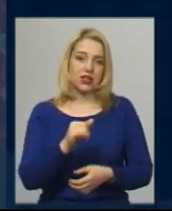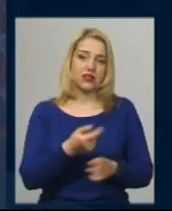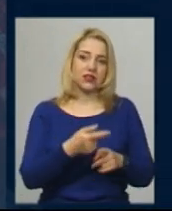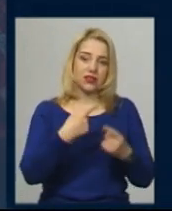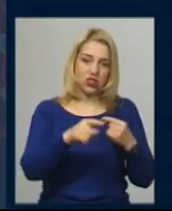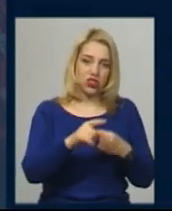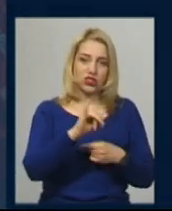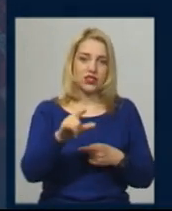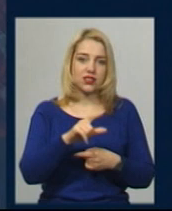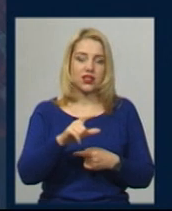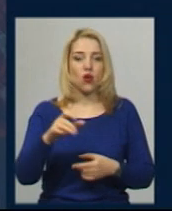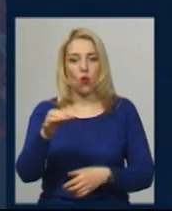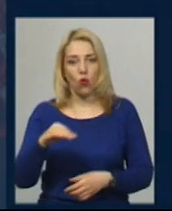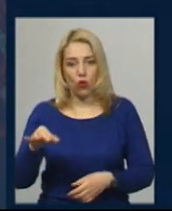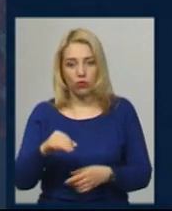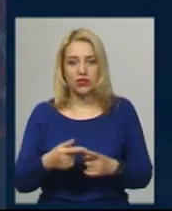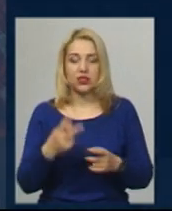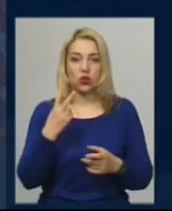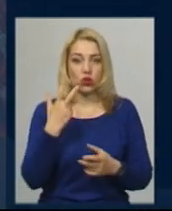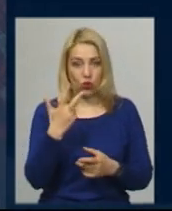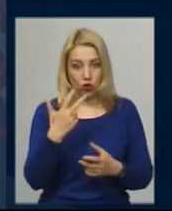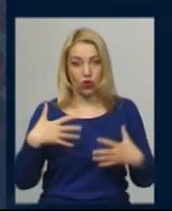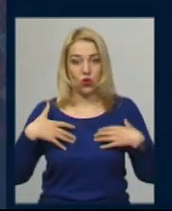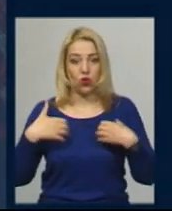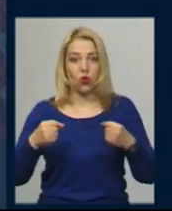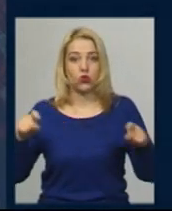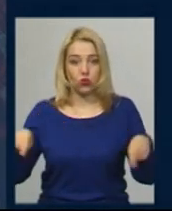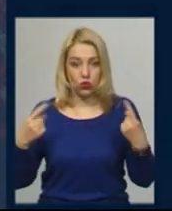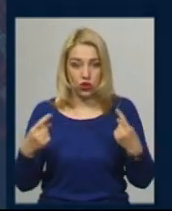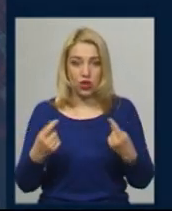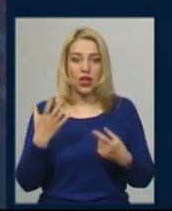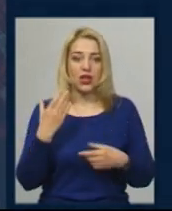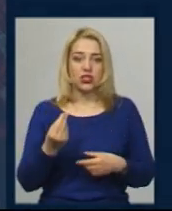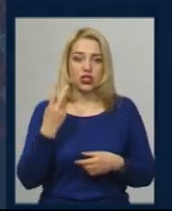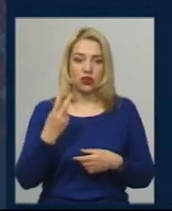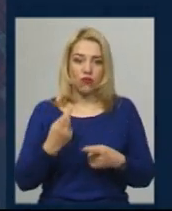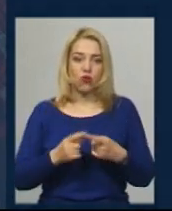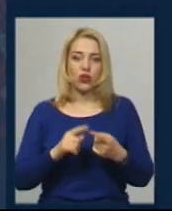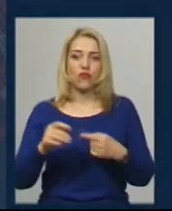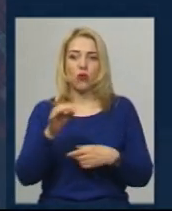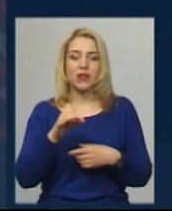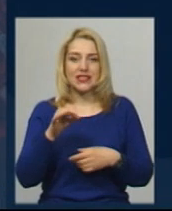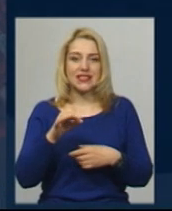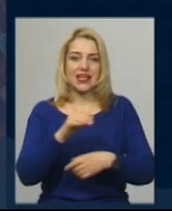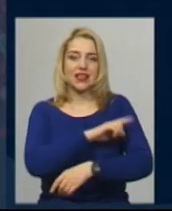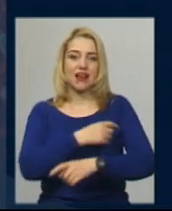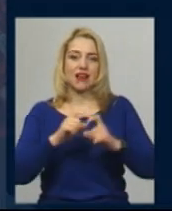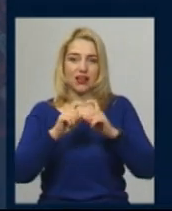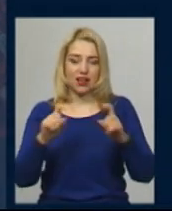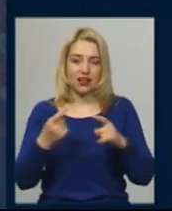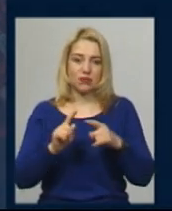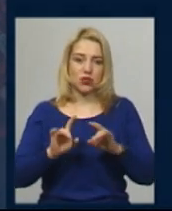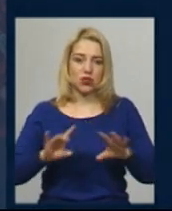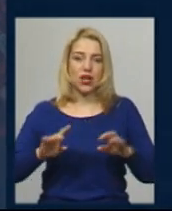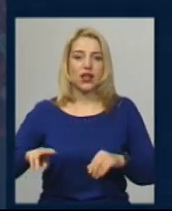одужали, троє перебувають у інфекційній лікарні. Ще у п'ятьох легка форма, вони лікуються амбулаторно. Про це розповіла начальниця